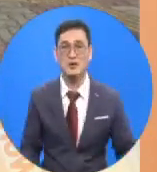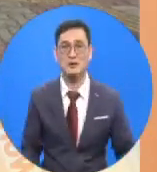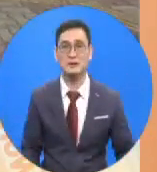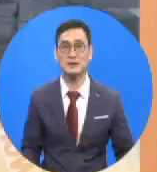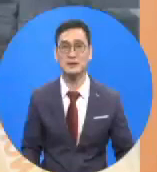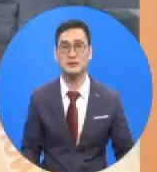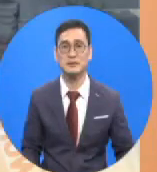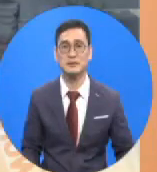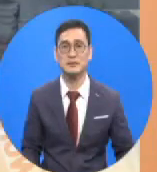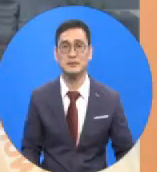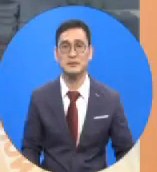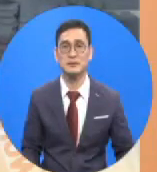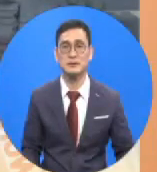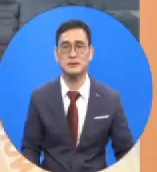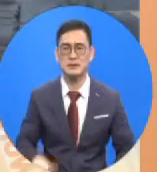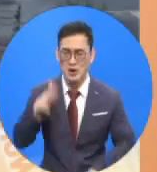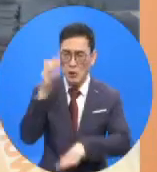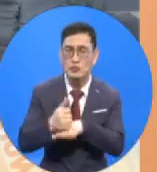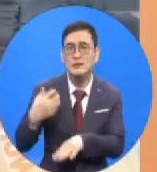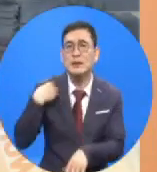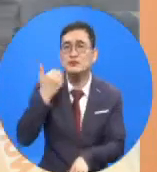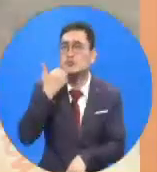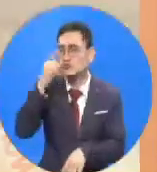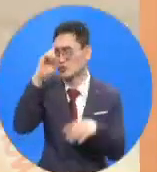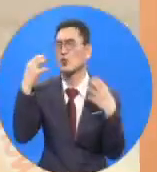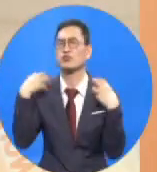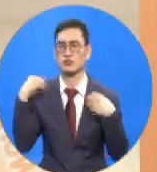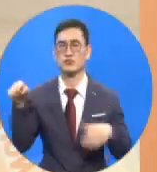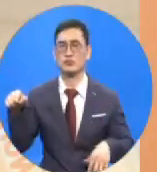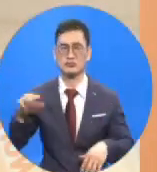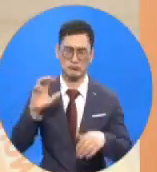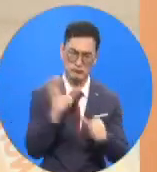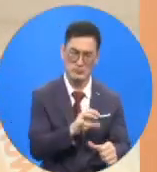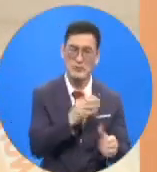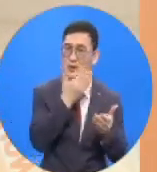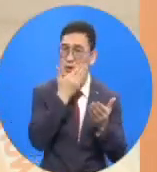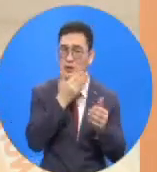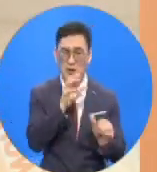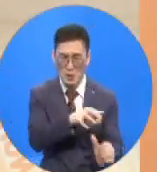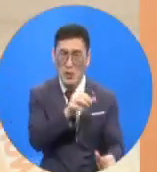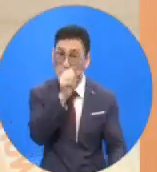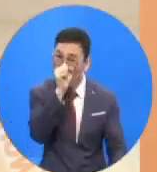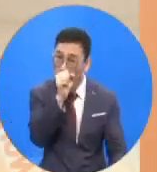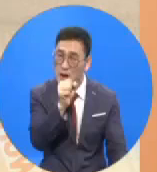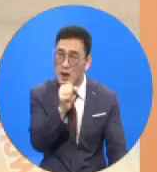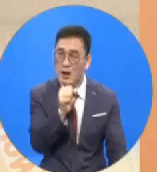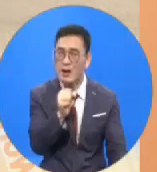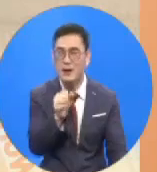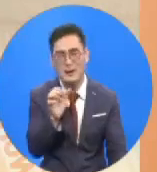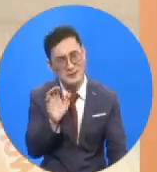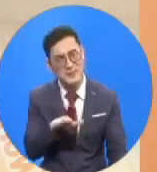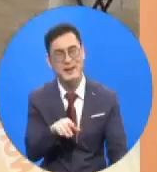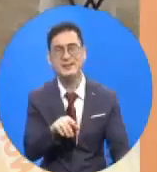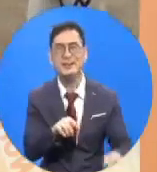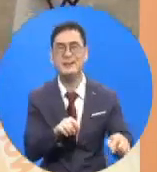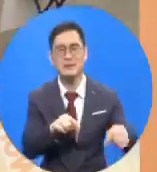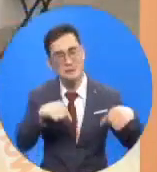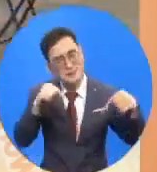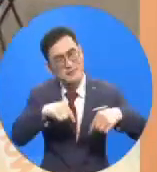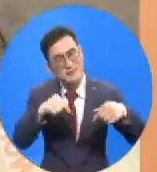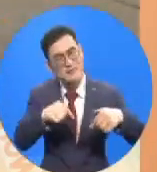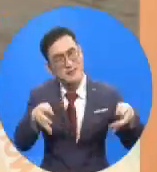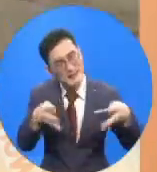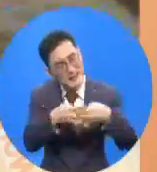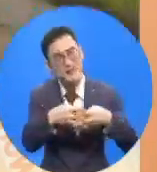생기면 그렇다면 지금 어떻게 해 놓은 것은 강경한 조치가 중요하겠지만 또 하나는 2타 협의를 위한 좀 대 하고 저는 반드시